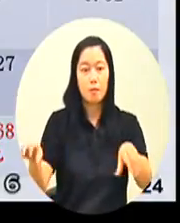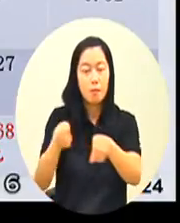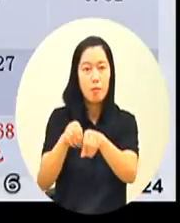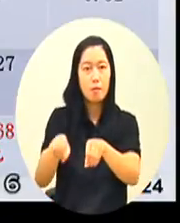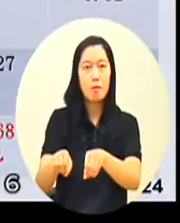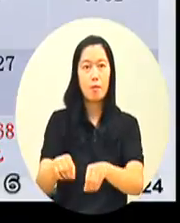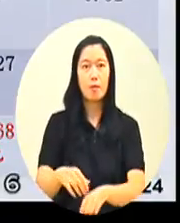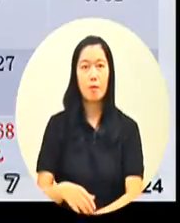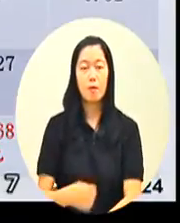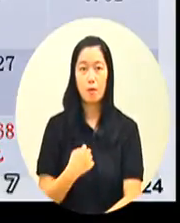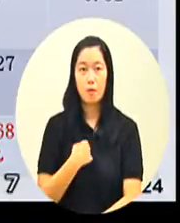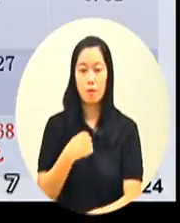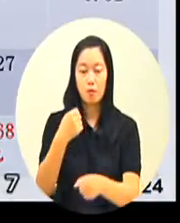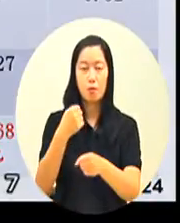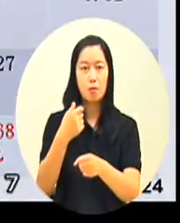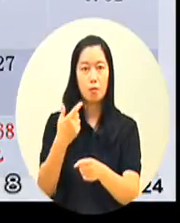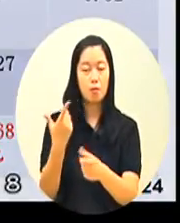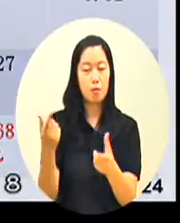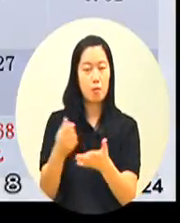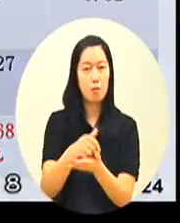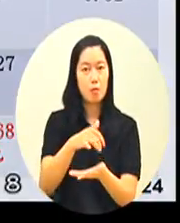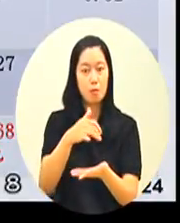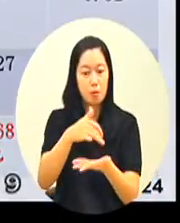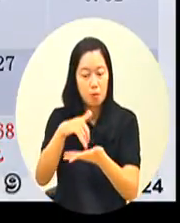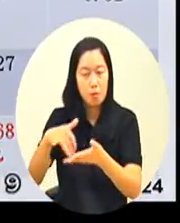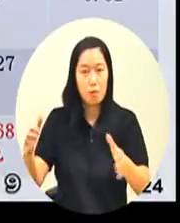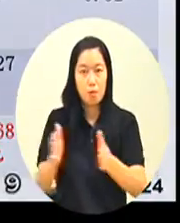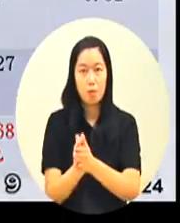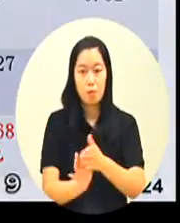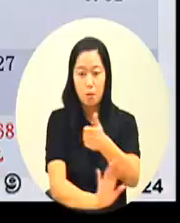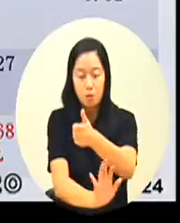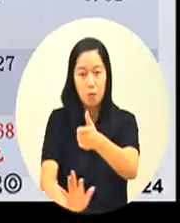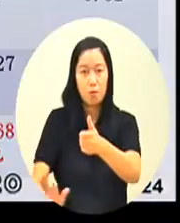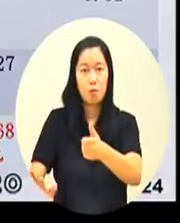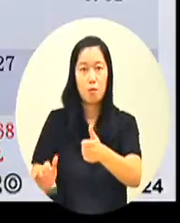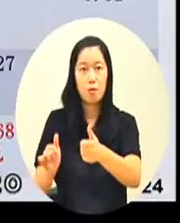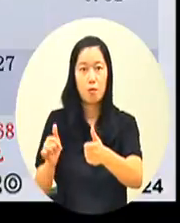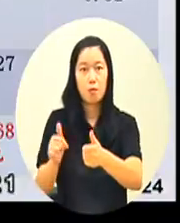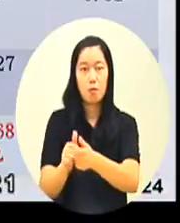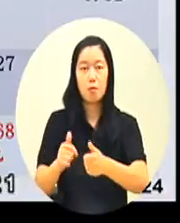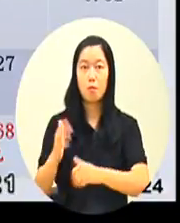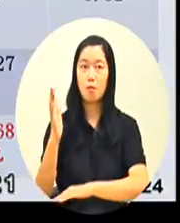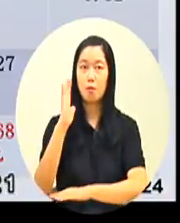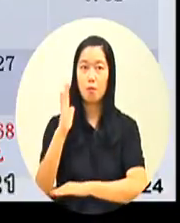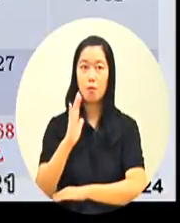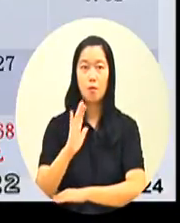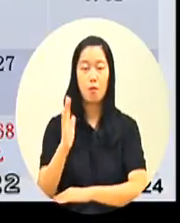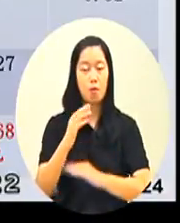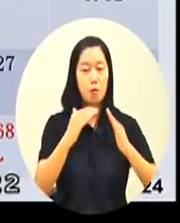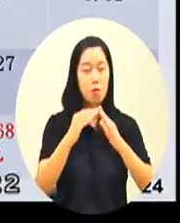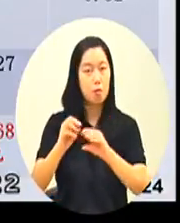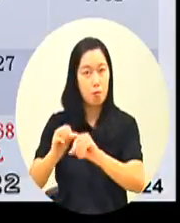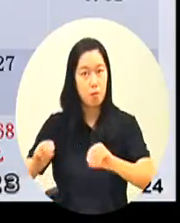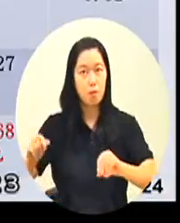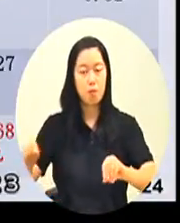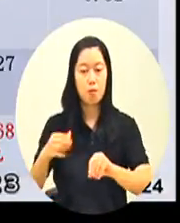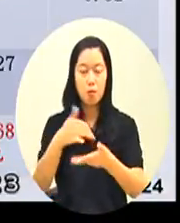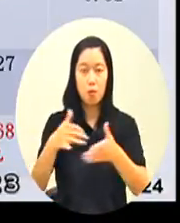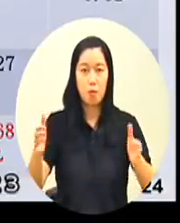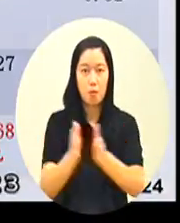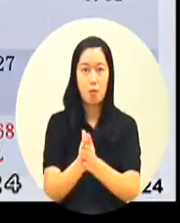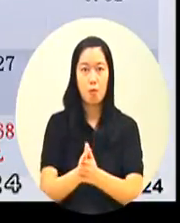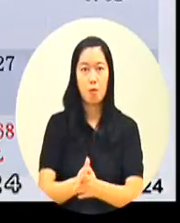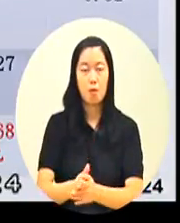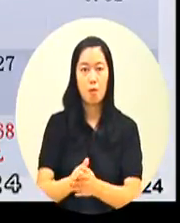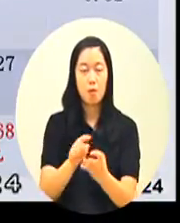平台，那我们一共目前各机关市有不动产的活化利用情形，一共有